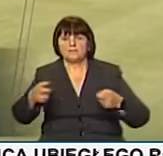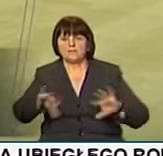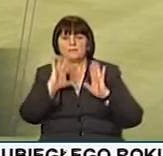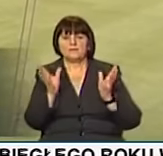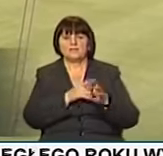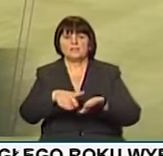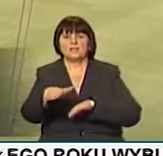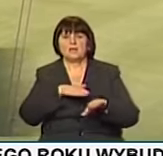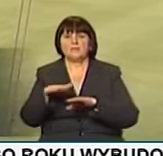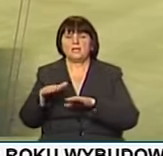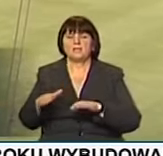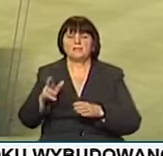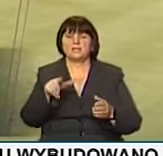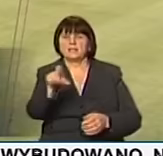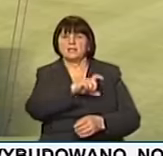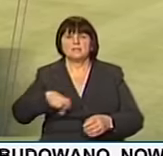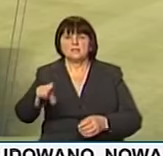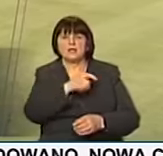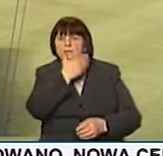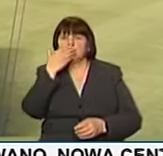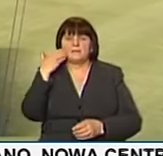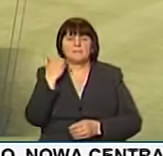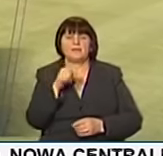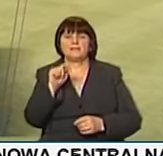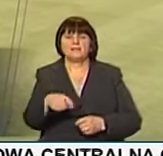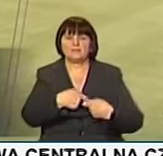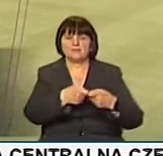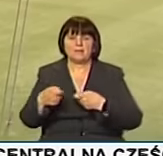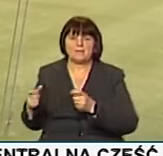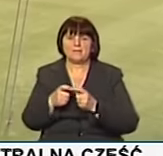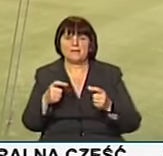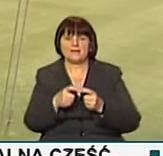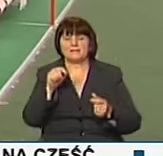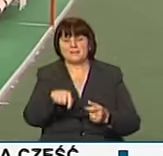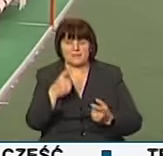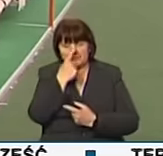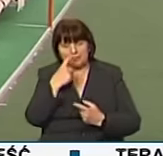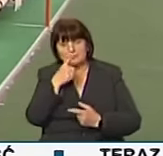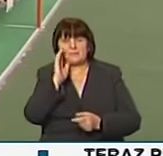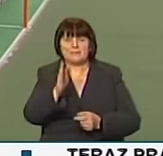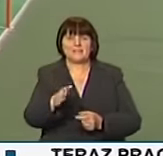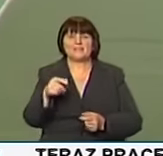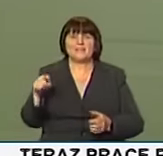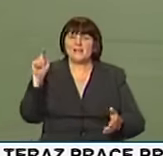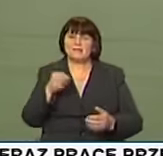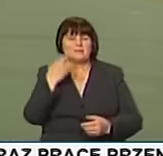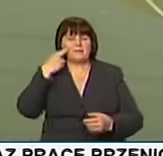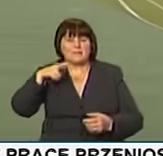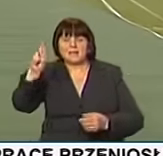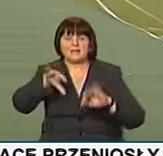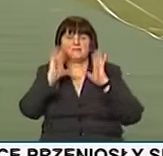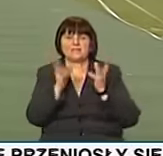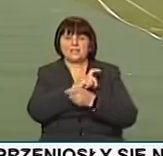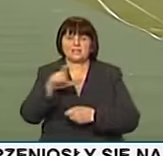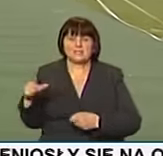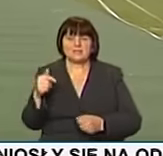tutaj na stadionie i nie będziemy mieli wtedy sprzedaży biletów na To liczymy w tej chwili Dążymy do rekordu wszechczasów czy